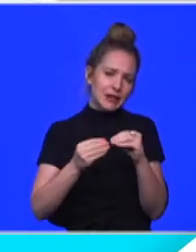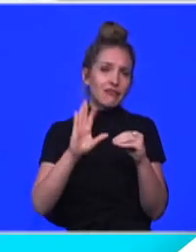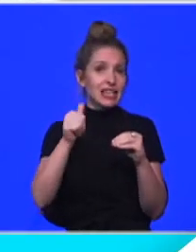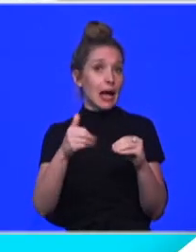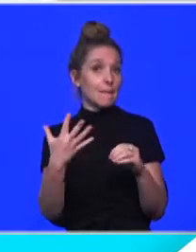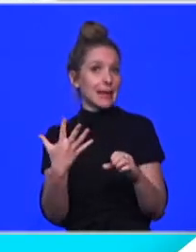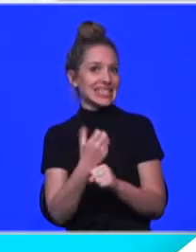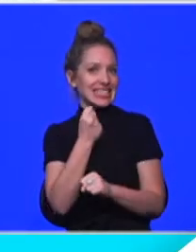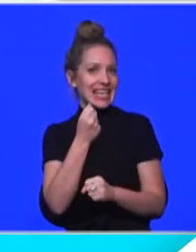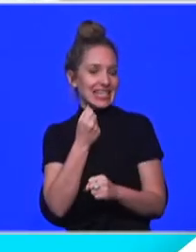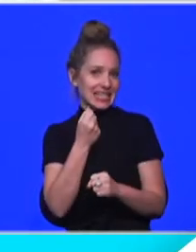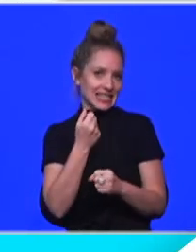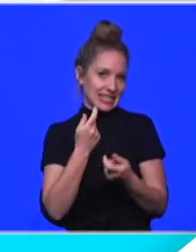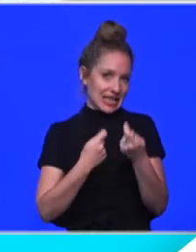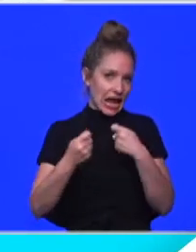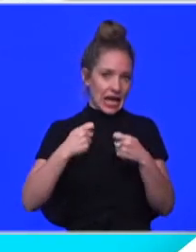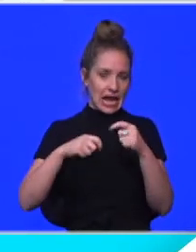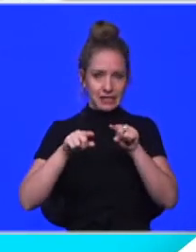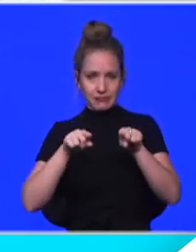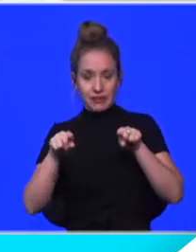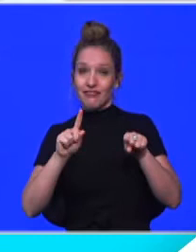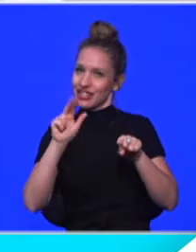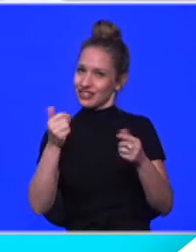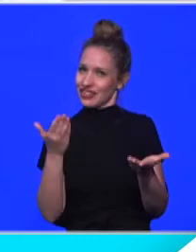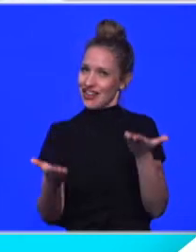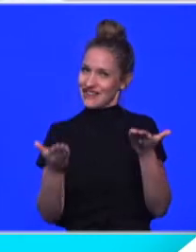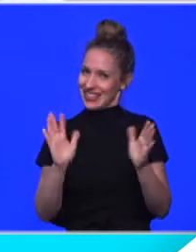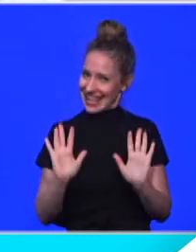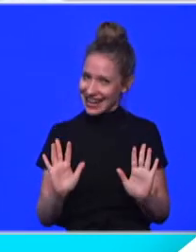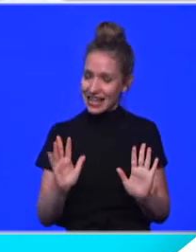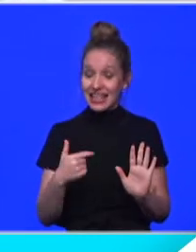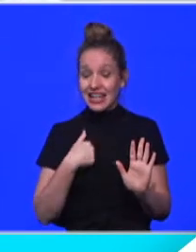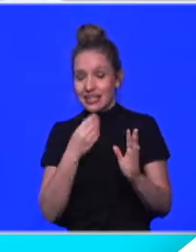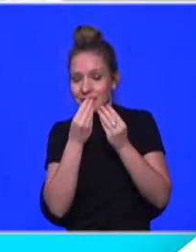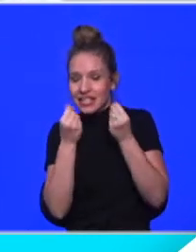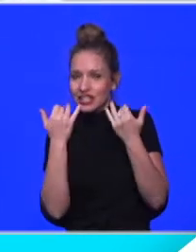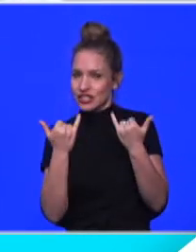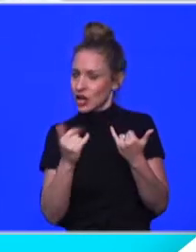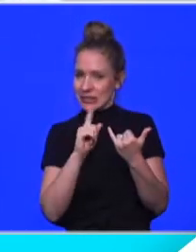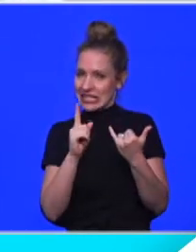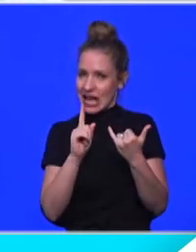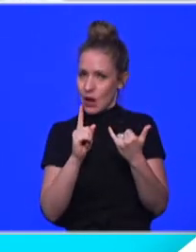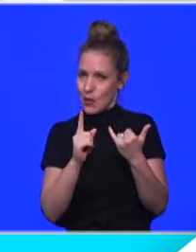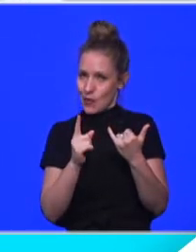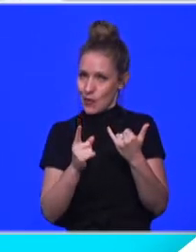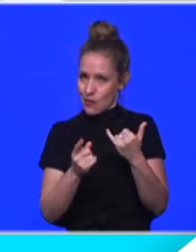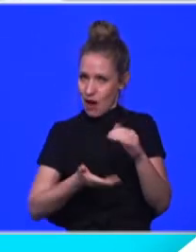בכל החזיתות, אבל יש הבדל גדול כמובן, אני מניח שהיום זה לא עלה, אבל זה חלק